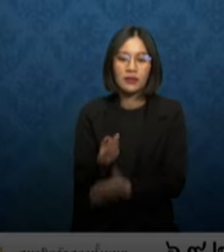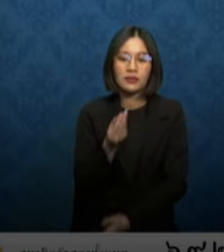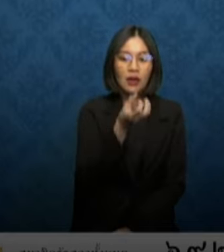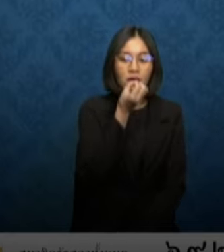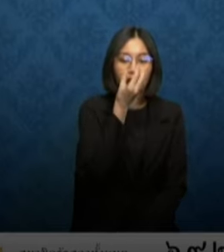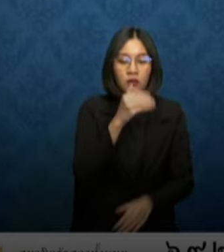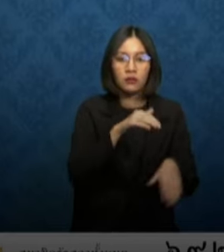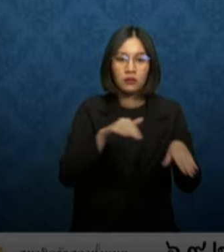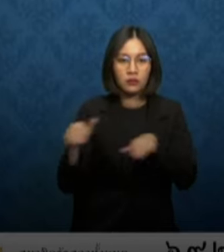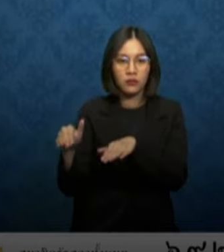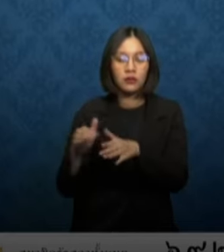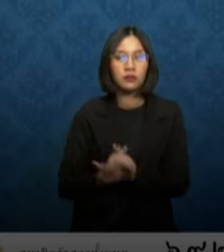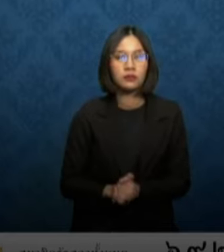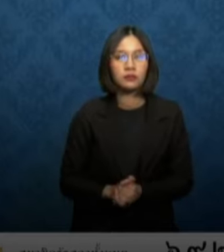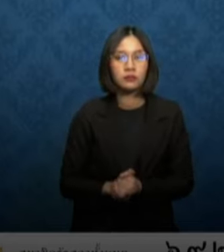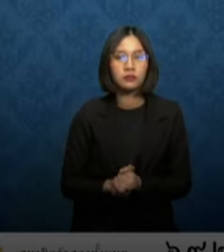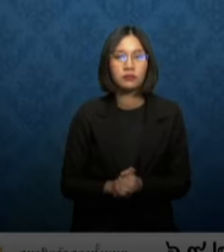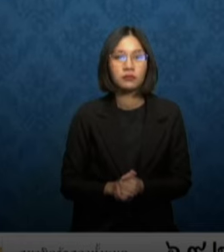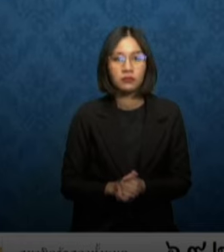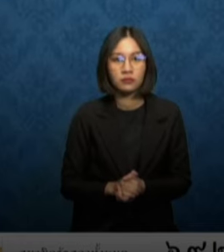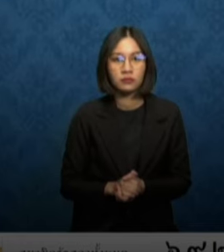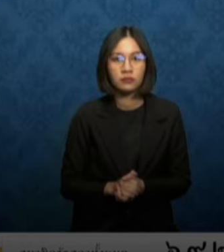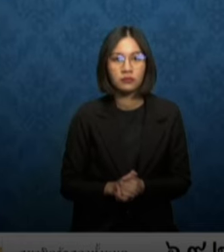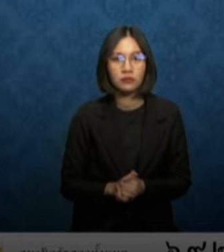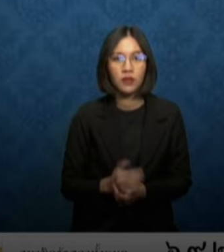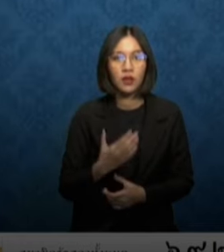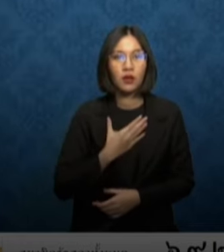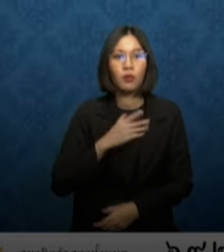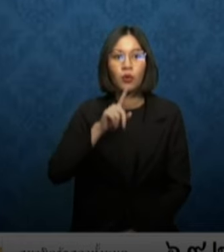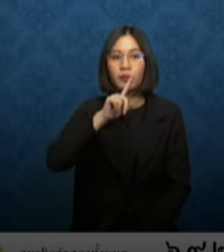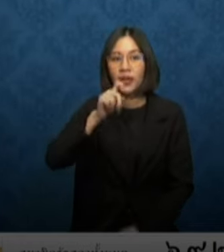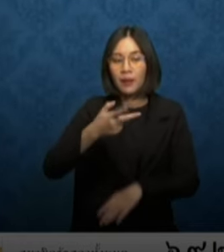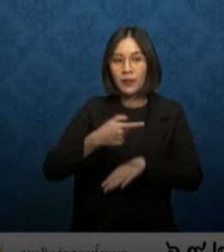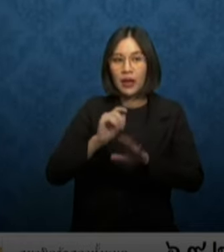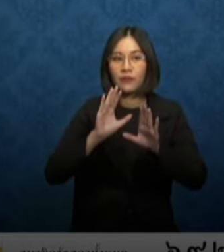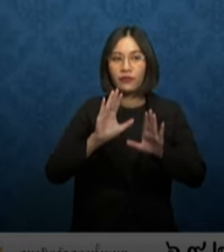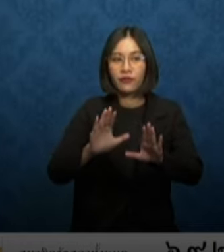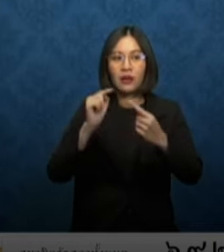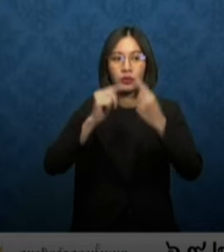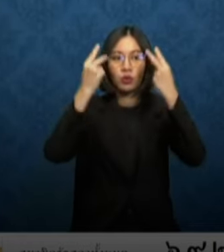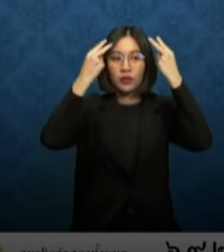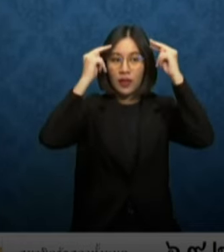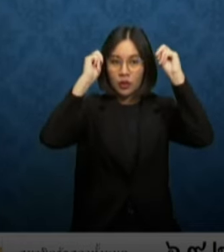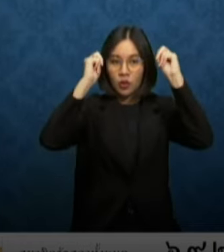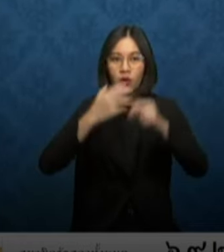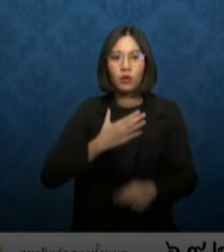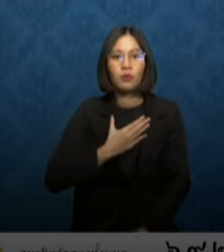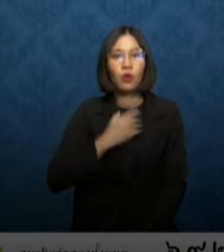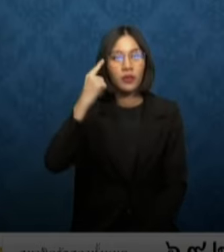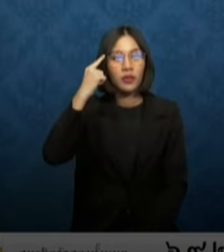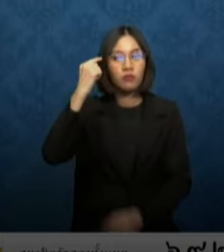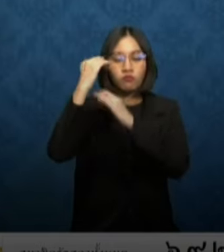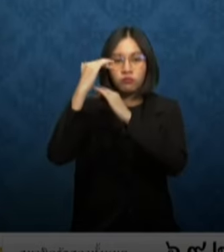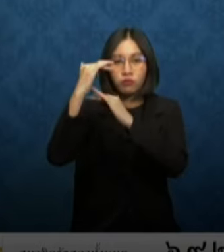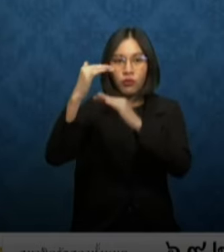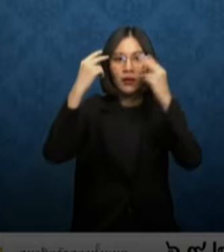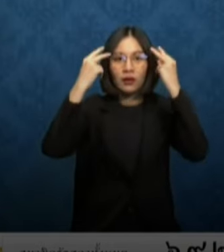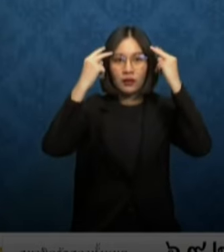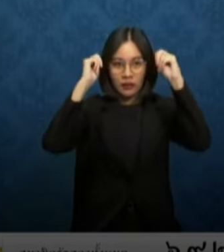ดอกเบี้ยท่านประธานครับเรื่องที่ผมถามท่านประธานไปยังนายนายกรัฐมนตรีผมวังหวังว่านายก